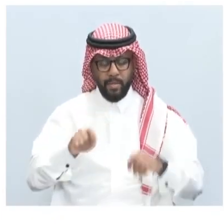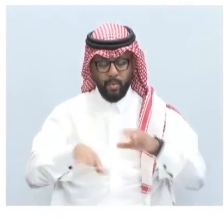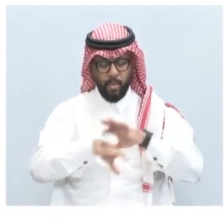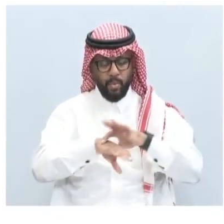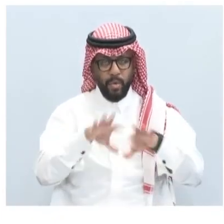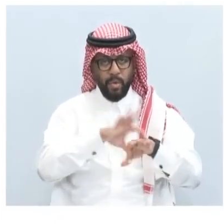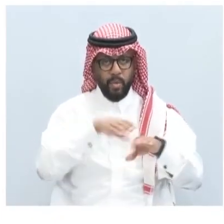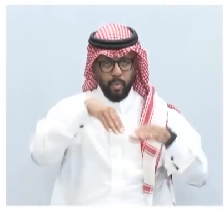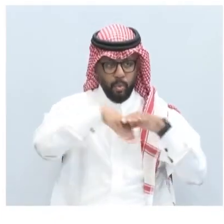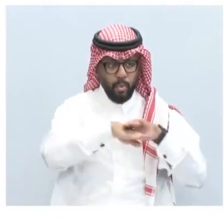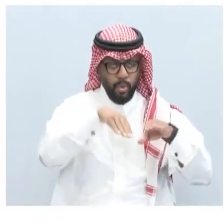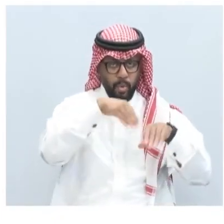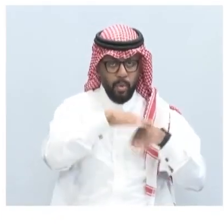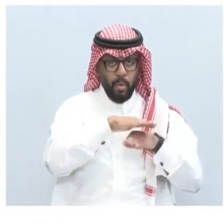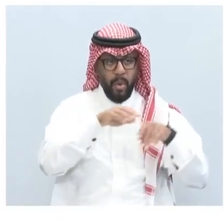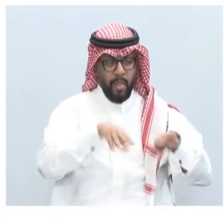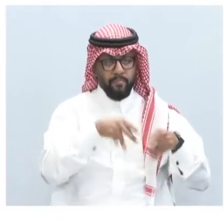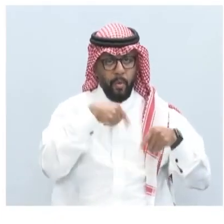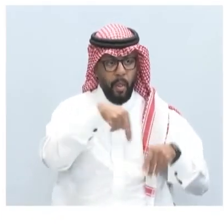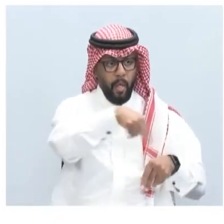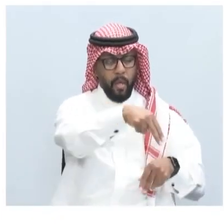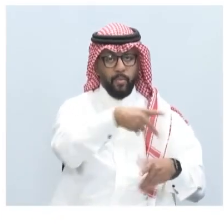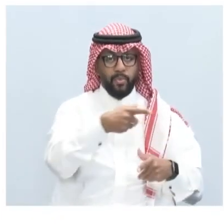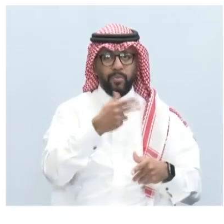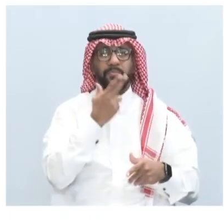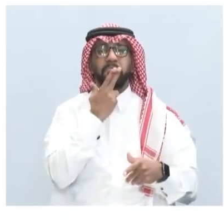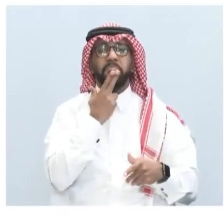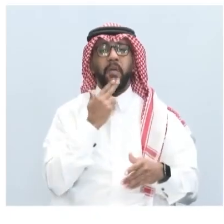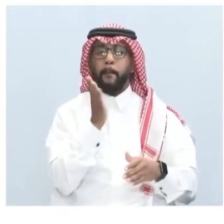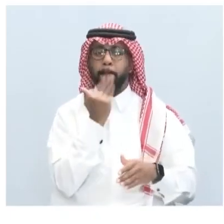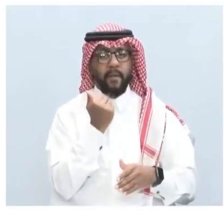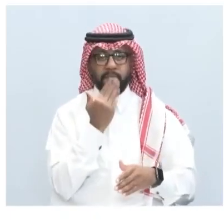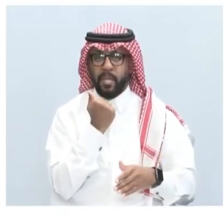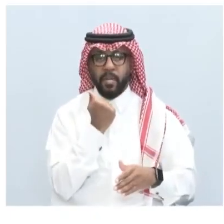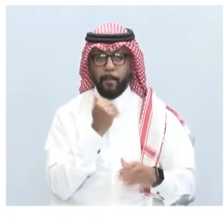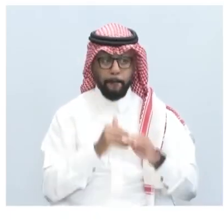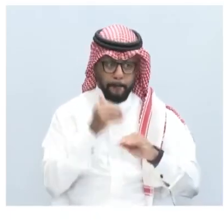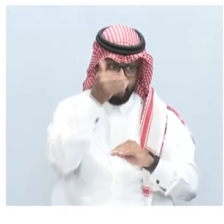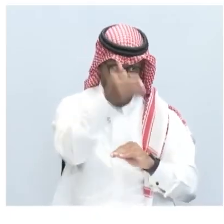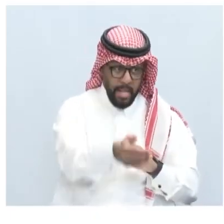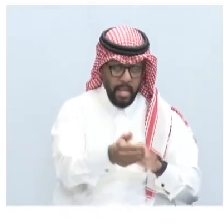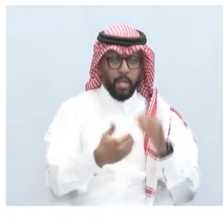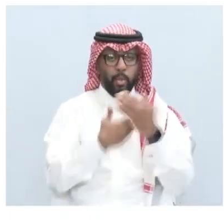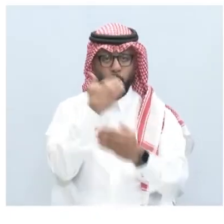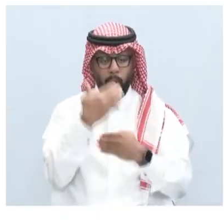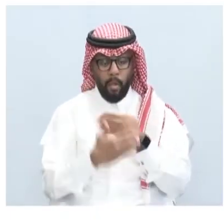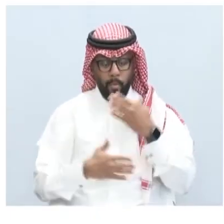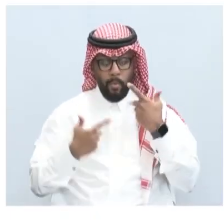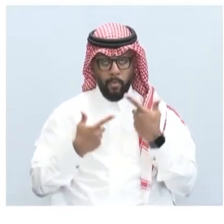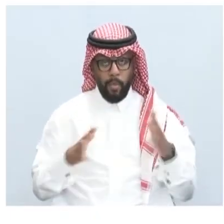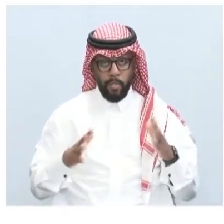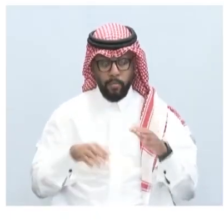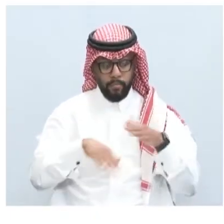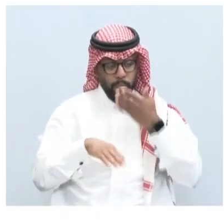وهو على غير طهاره ثم توضا ومسح عليهما لصلاه